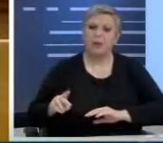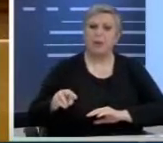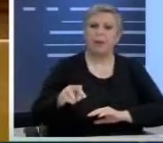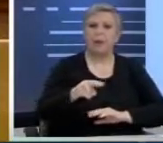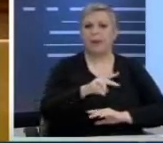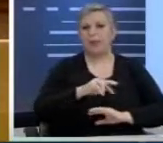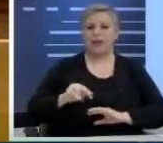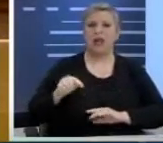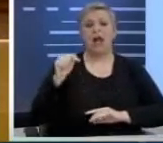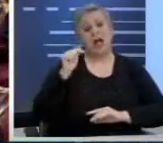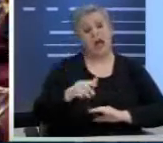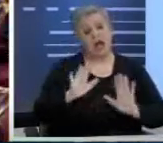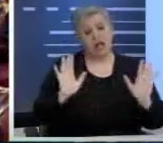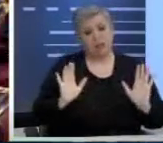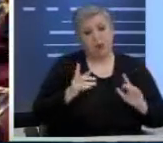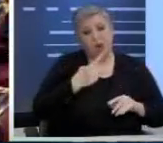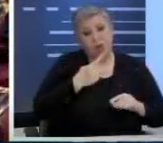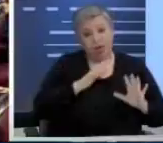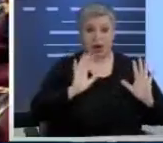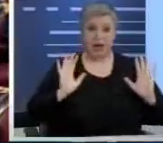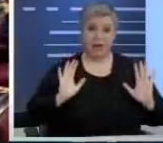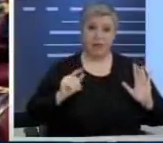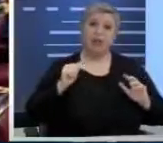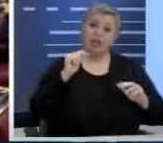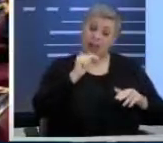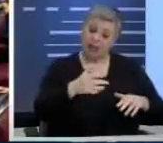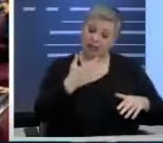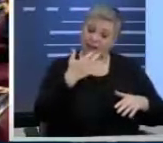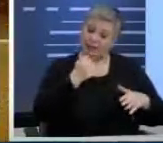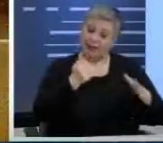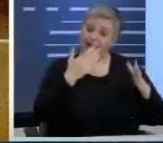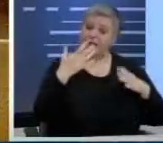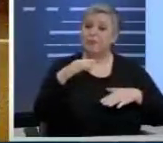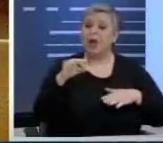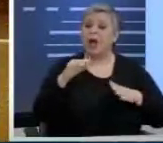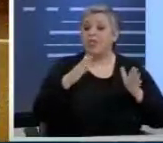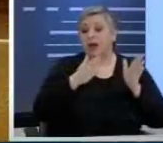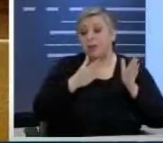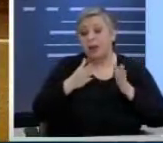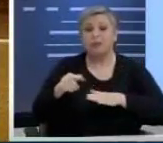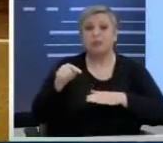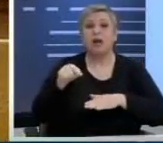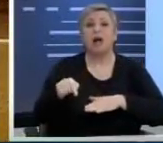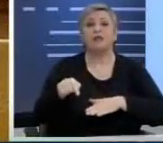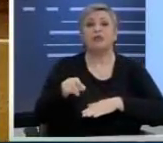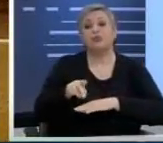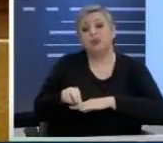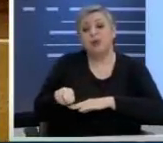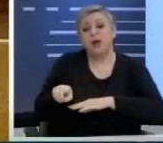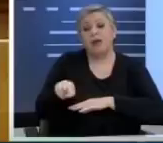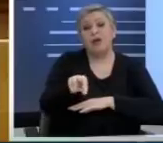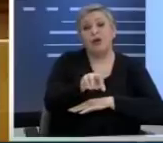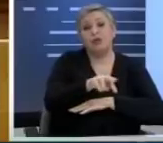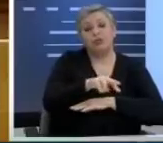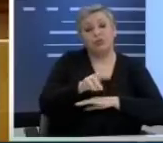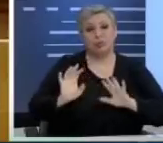σύστημα. Αυτό να το πούμε, να το λέμε ότι το έχετε. Αλλά ποιο είναι το κυρίαρχο ζήτημα? Το